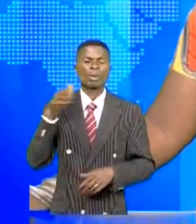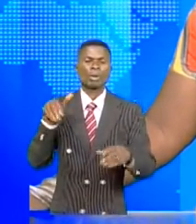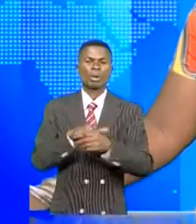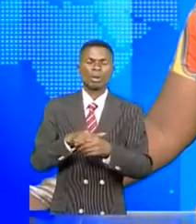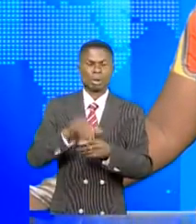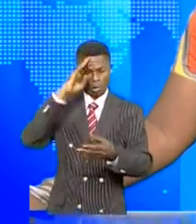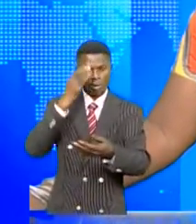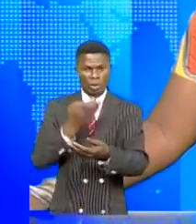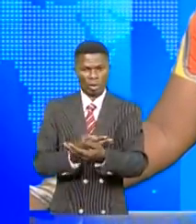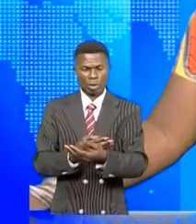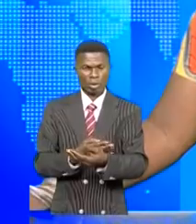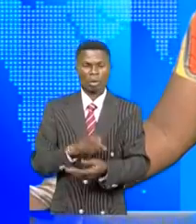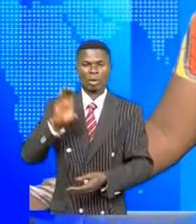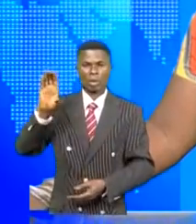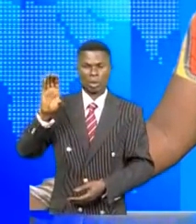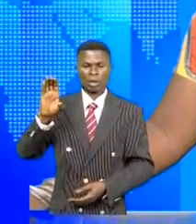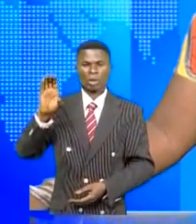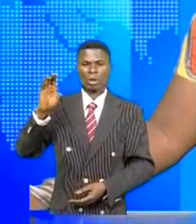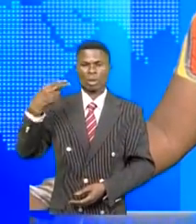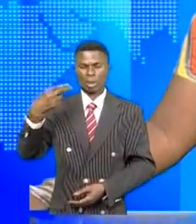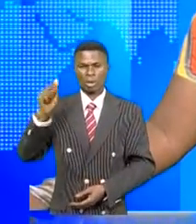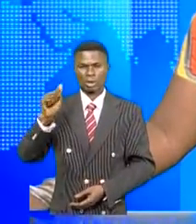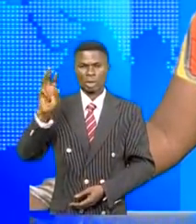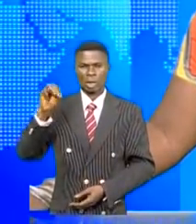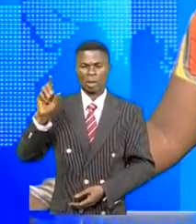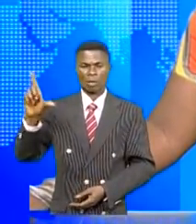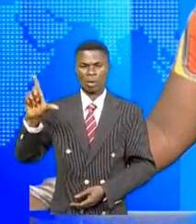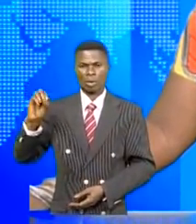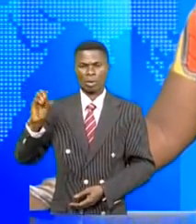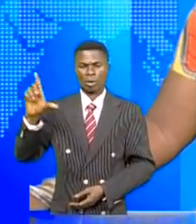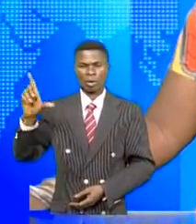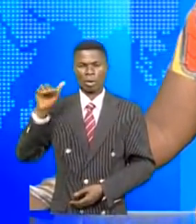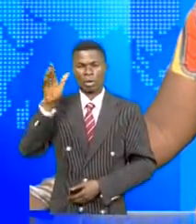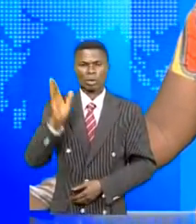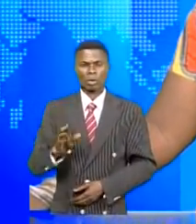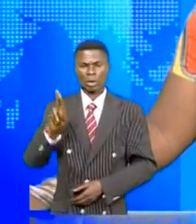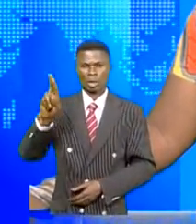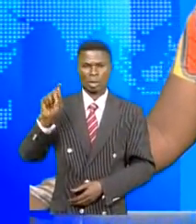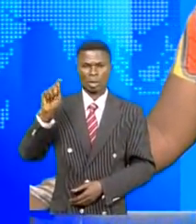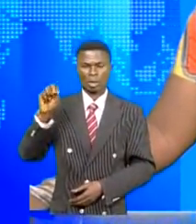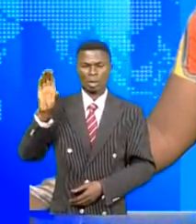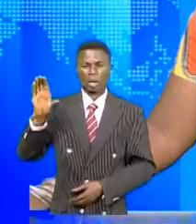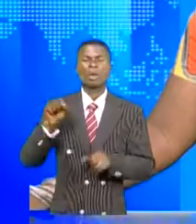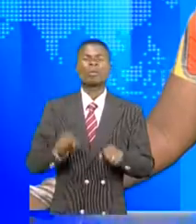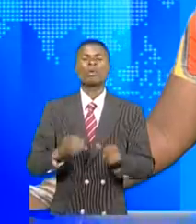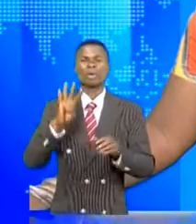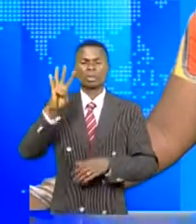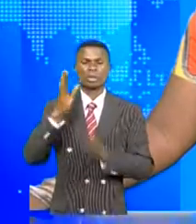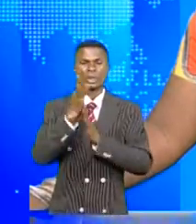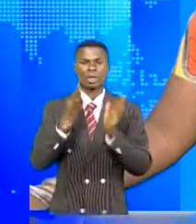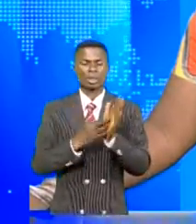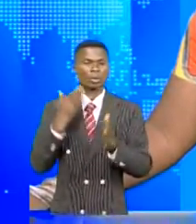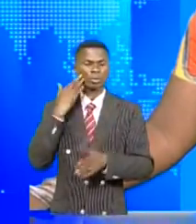et fils Chamololo Munga Antoine Fleury, directeur à la RTNC, survenu le jeudi